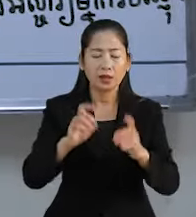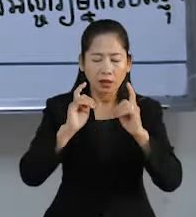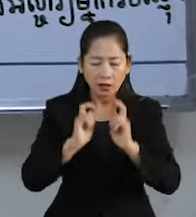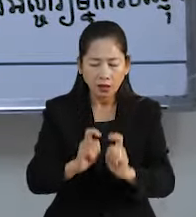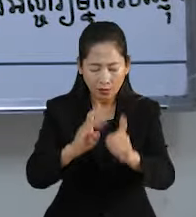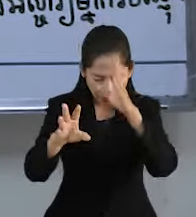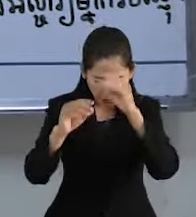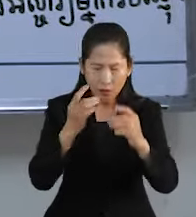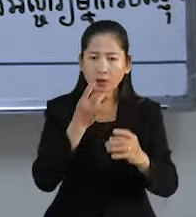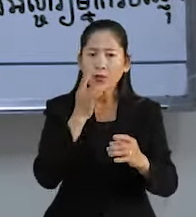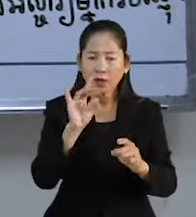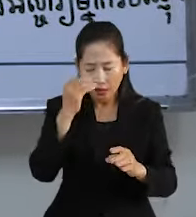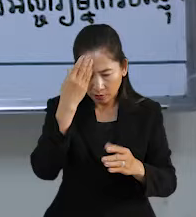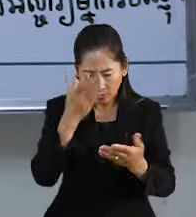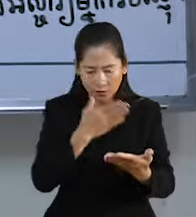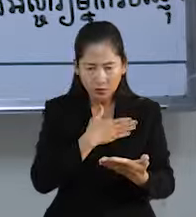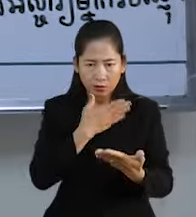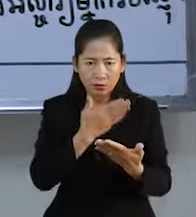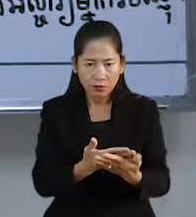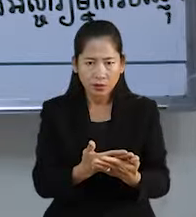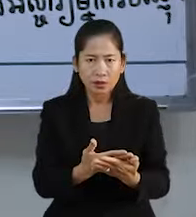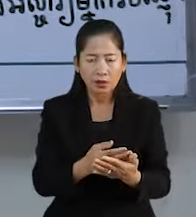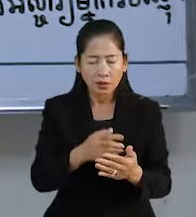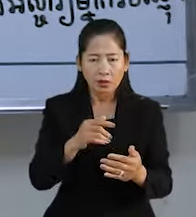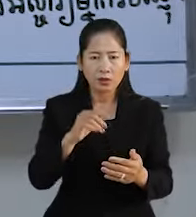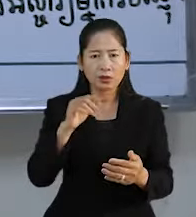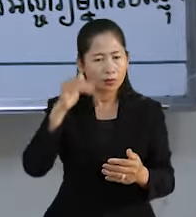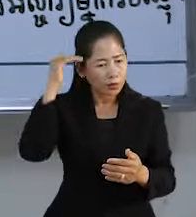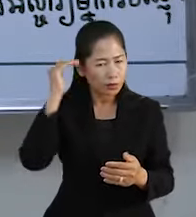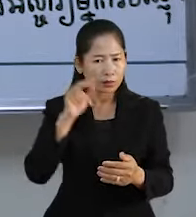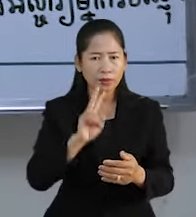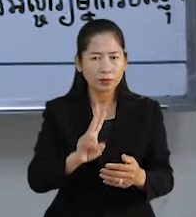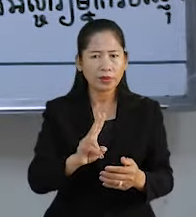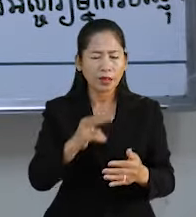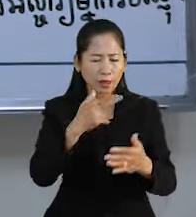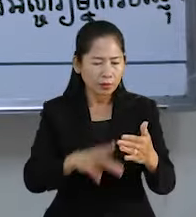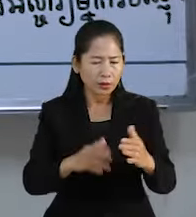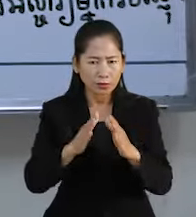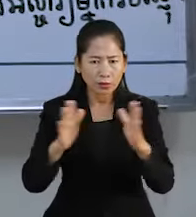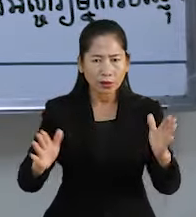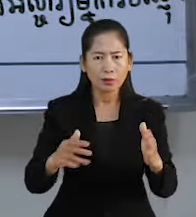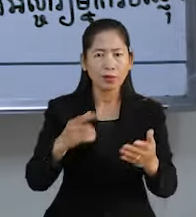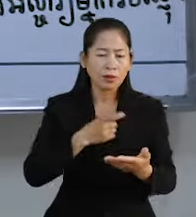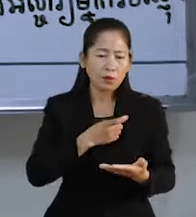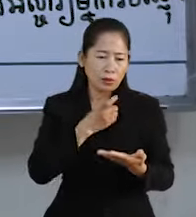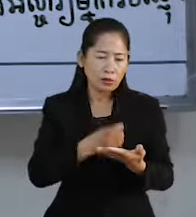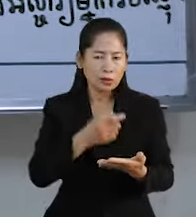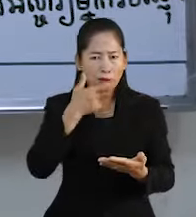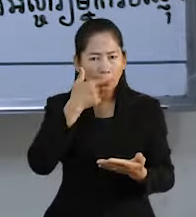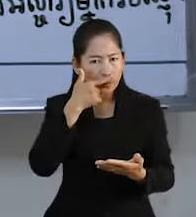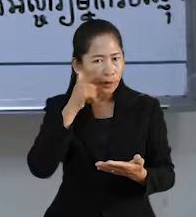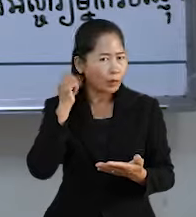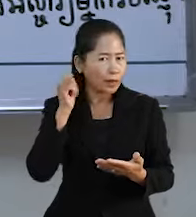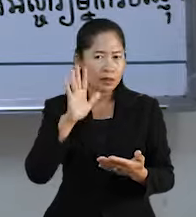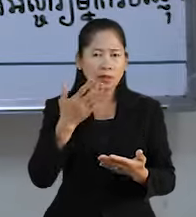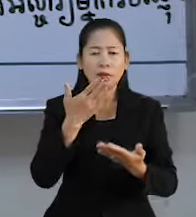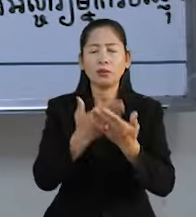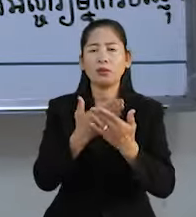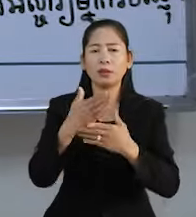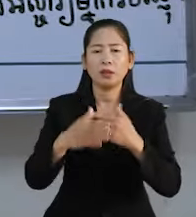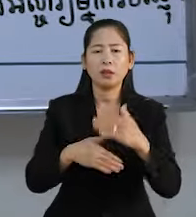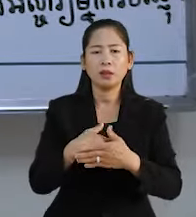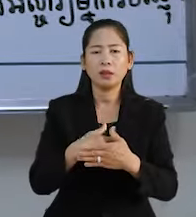ខំរៀនសូត្រឲ្យពូកែដើម្បីតបស្នងសងគុណលោកទាំងពីរព្រោះថាអត់មានអ្វីដែលធំជាងគុណរបស់ពុកម្ដាយទេណាកូនណាអរគុណទាំងអ